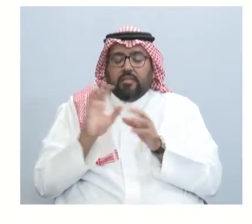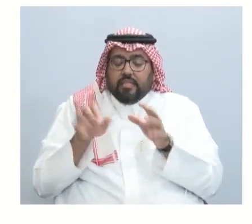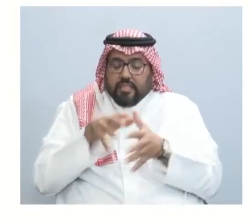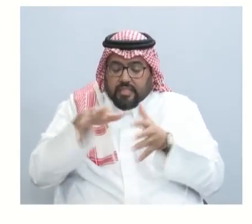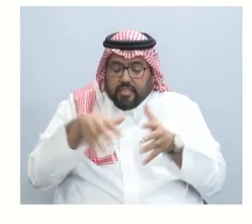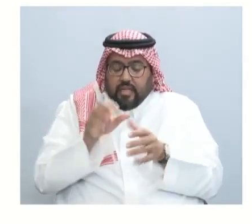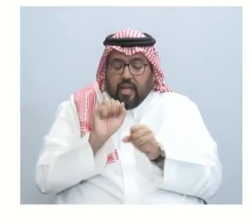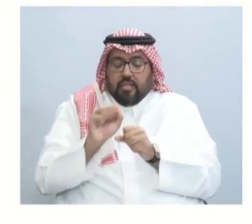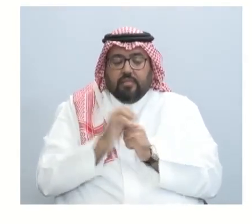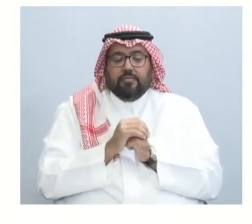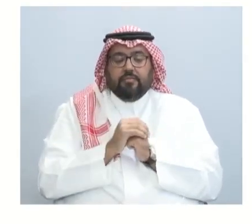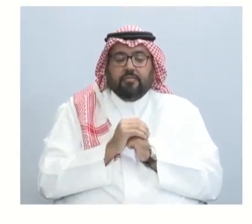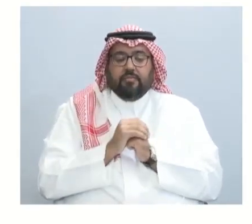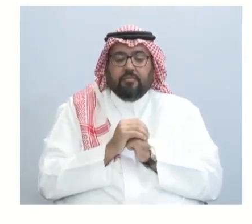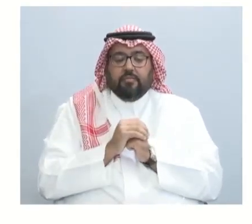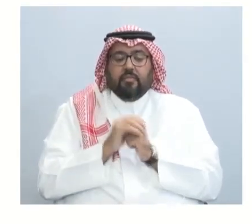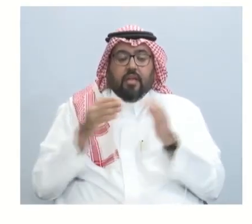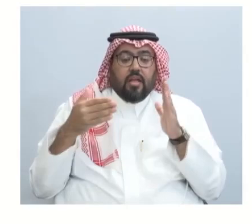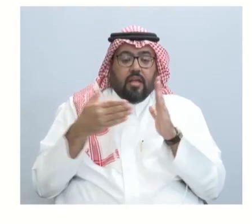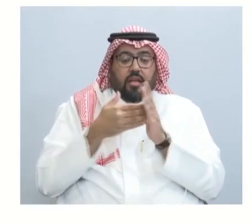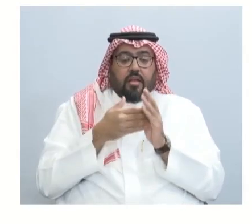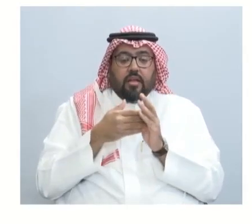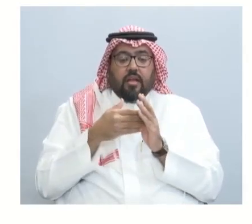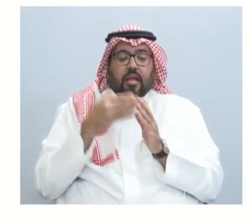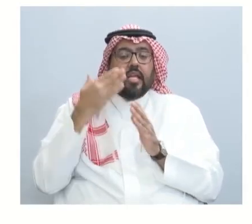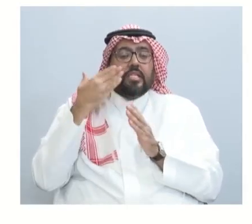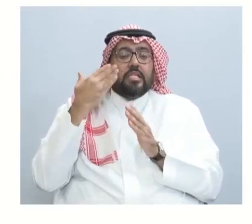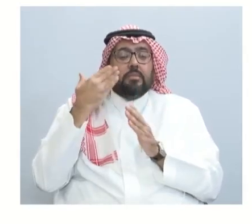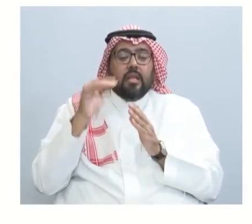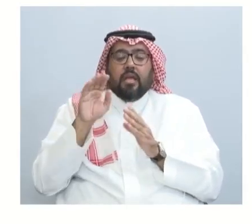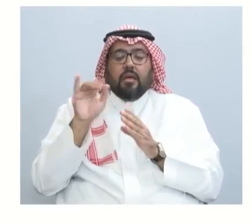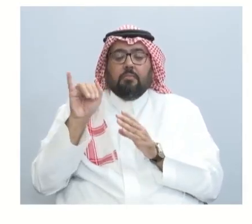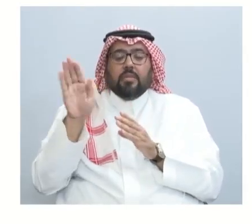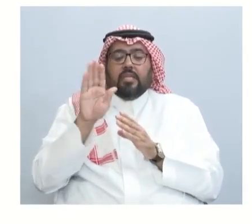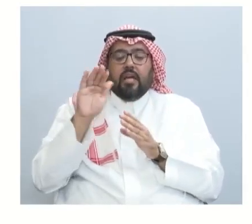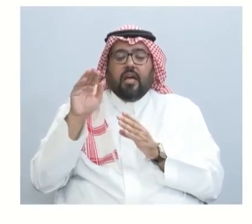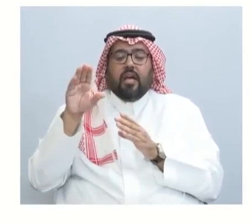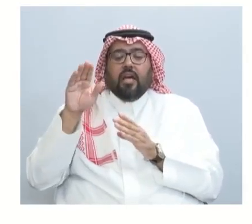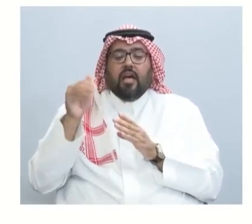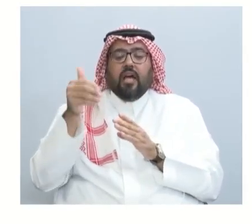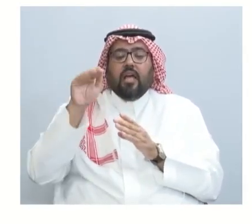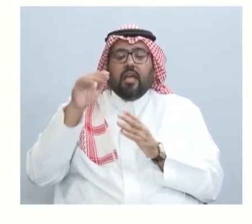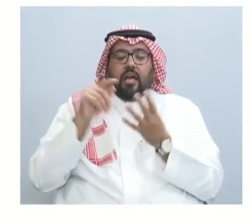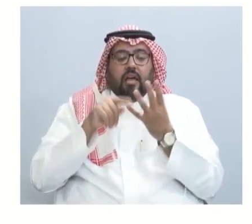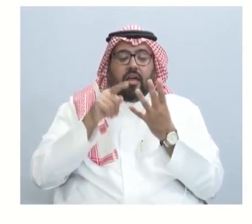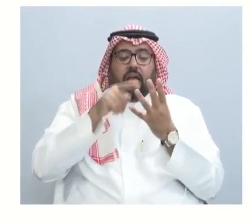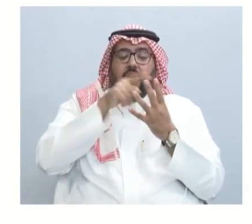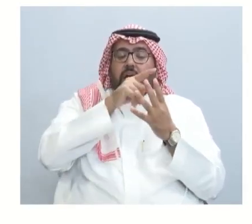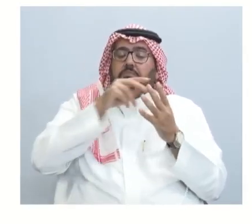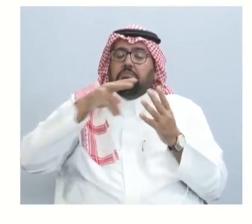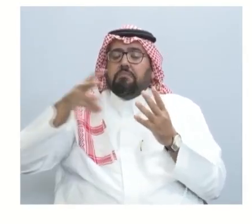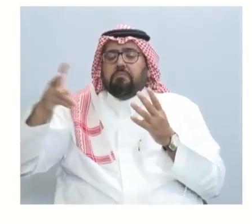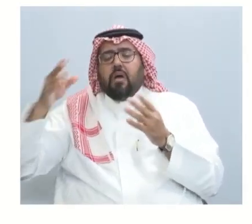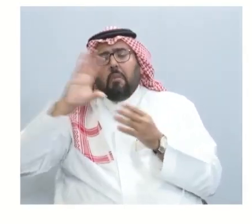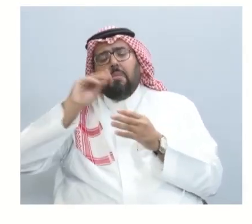خصائصها ونوعها واخيرا لدينا مساحيق التجميل فهذه الامثله الاربع وغيرها